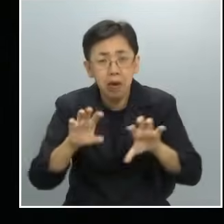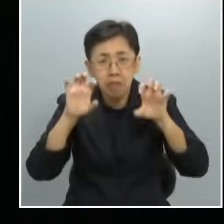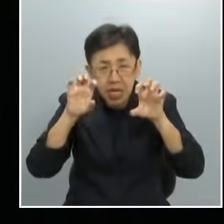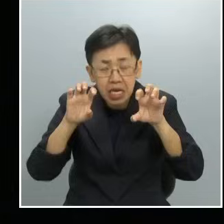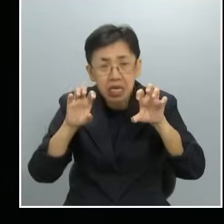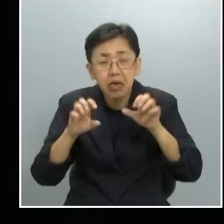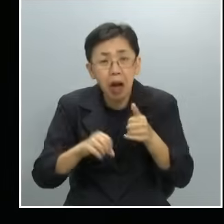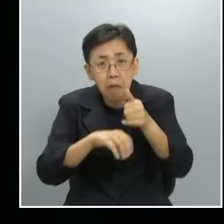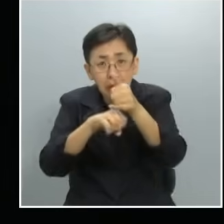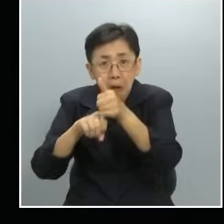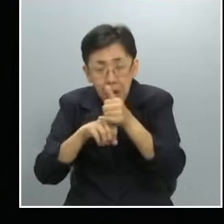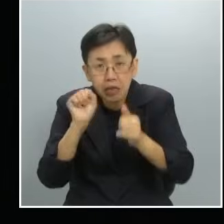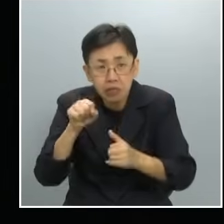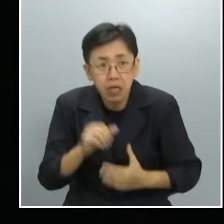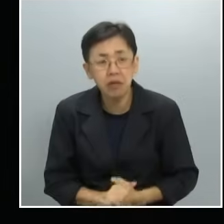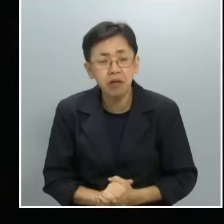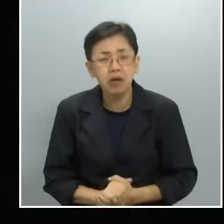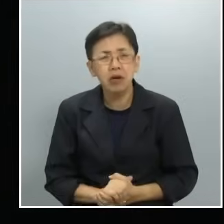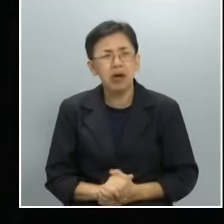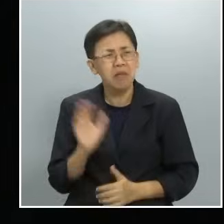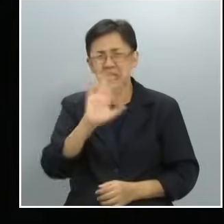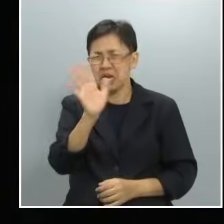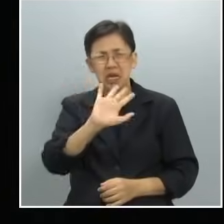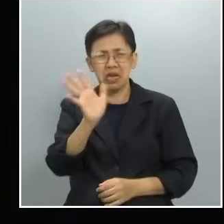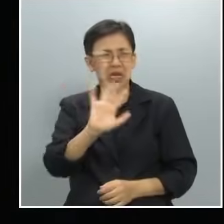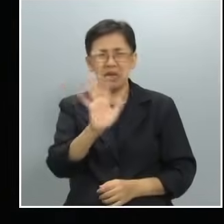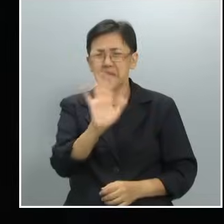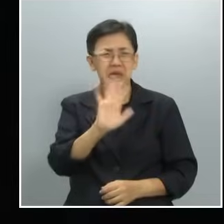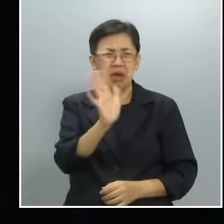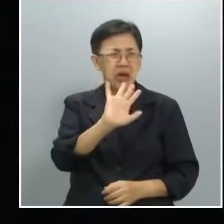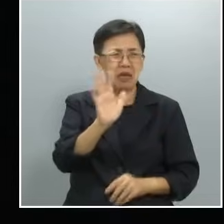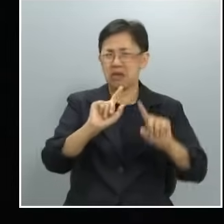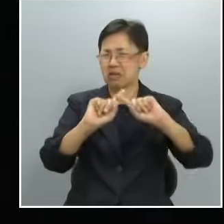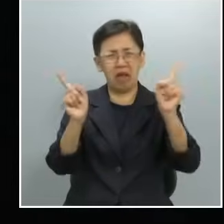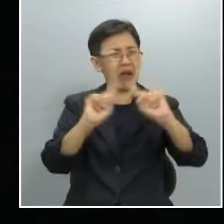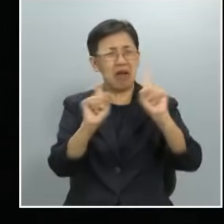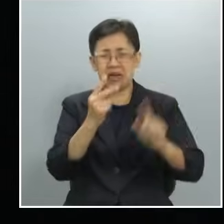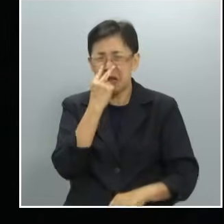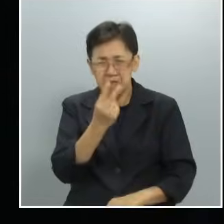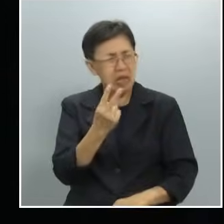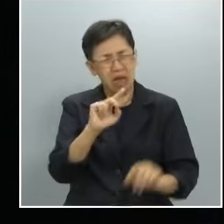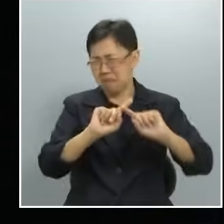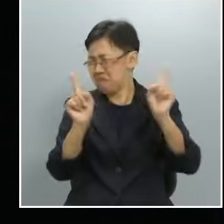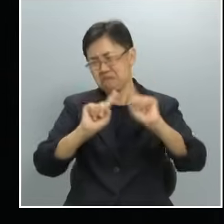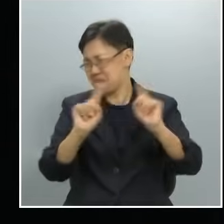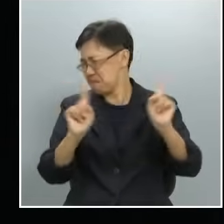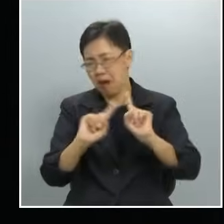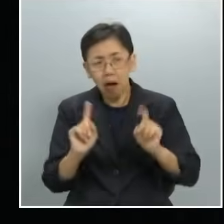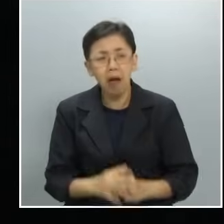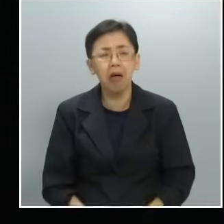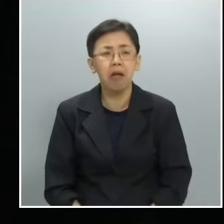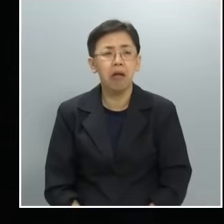ที่ลุงเจอหรือเปล่ า ลุงบอกว่ามันไม่ใช่มันไม่เหมือนกับสิ่งที่ลุงเจอวันนั้นนี่ ค ่ะ